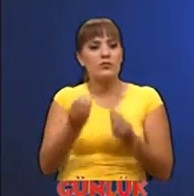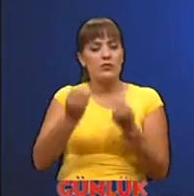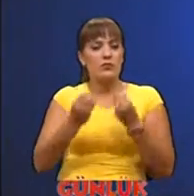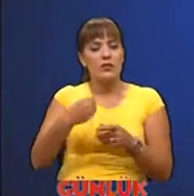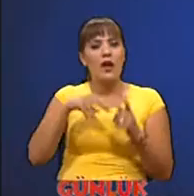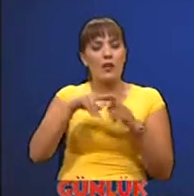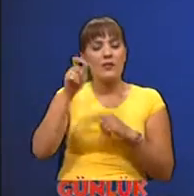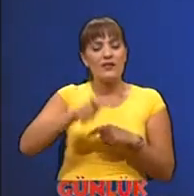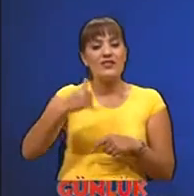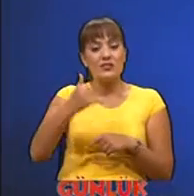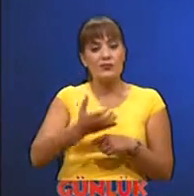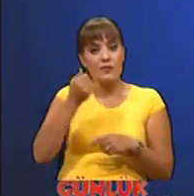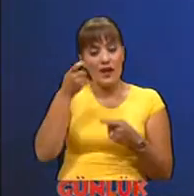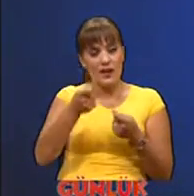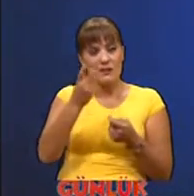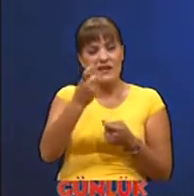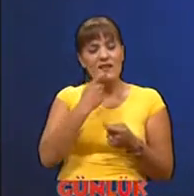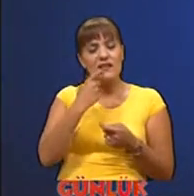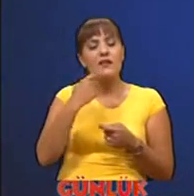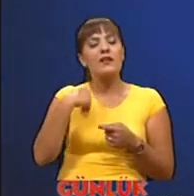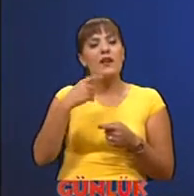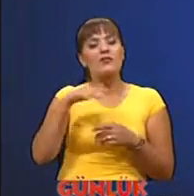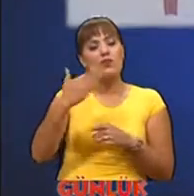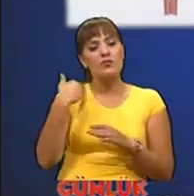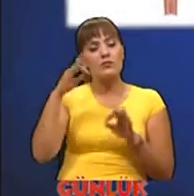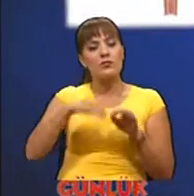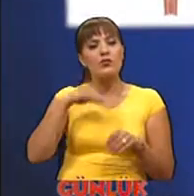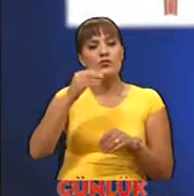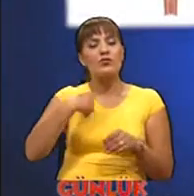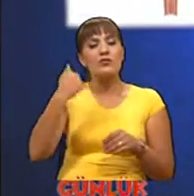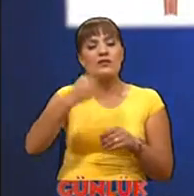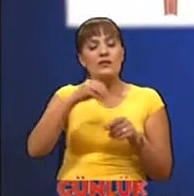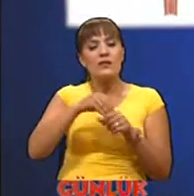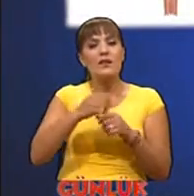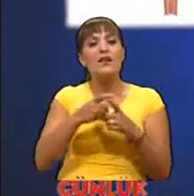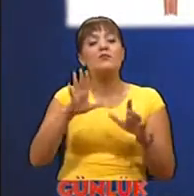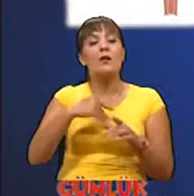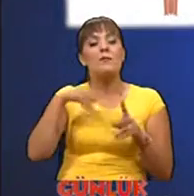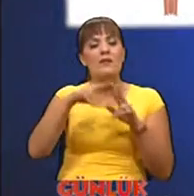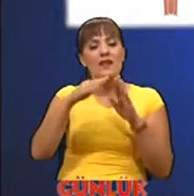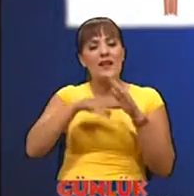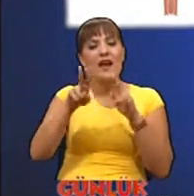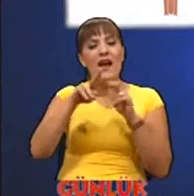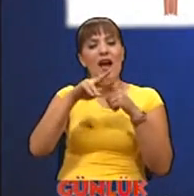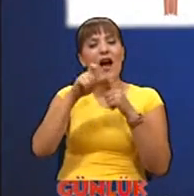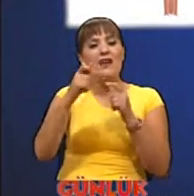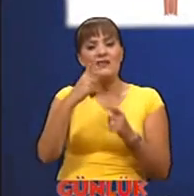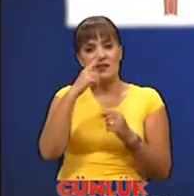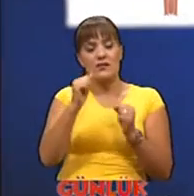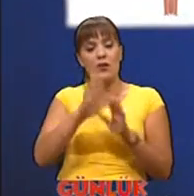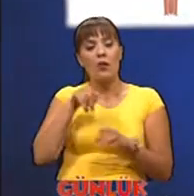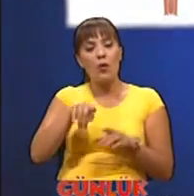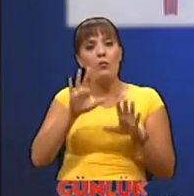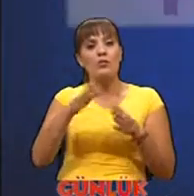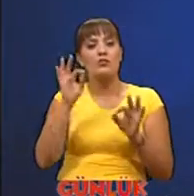eden Akman, çiş tutma eğitimine 2 yaşından önce başlanması halinde çocuğun mesanesi gelişemiyor. Mesanenin altındaki kas kasılı kalıyor ve